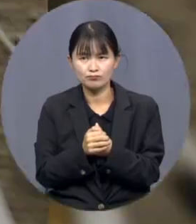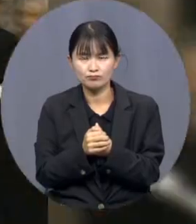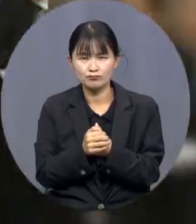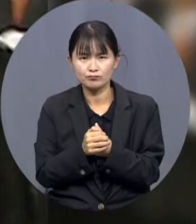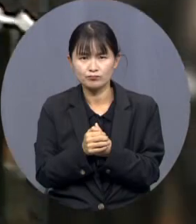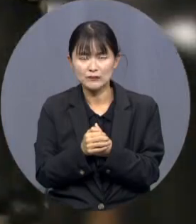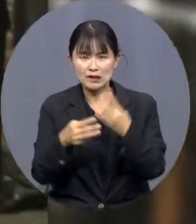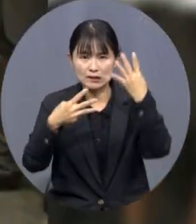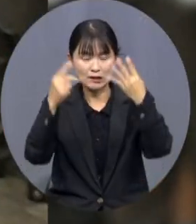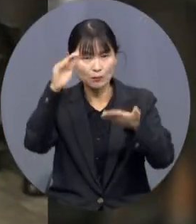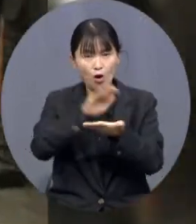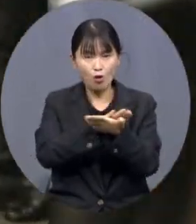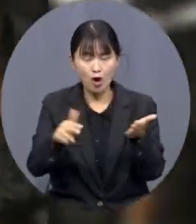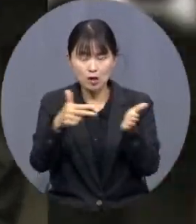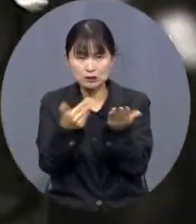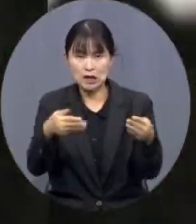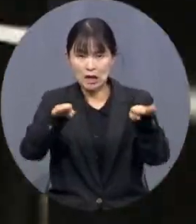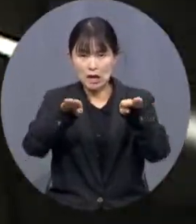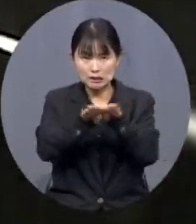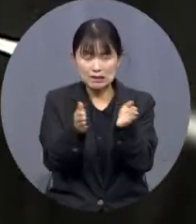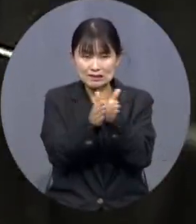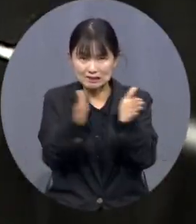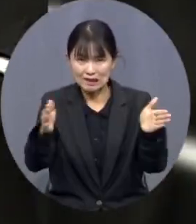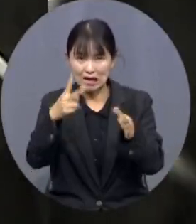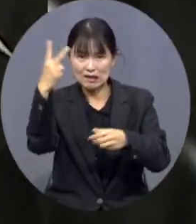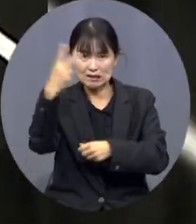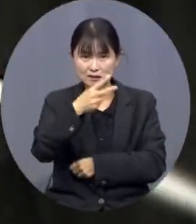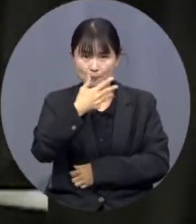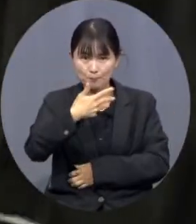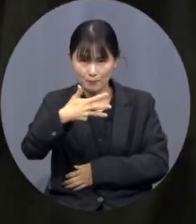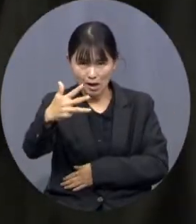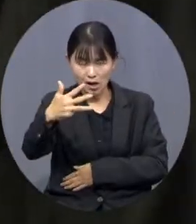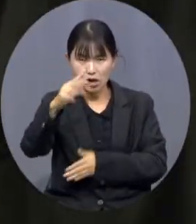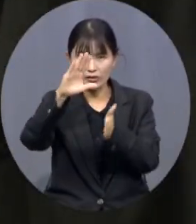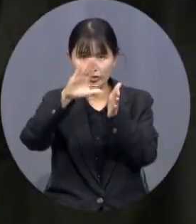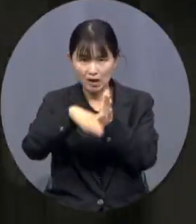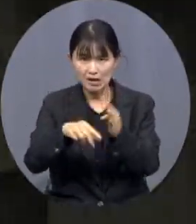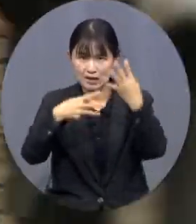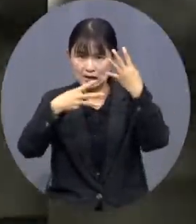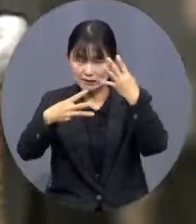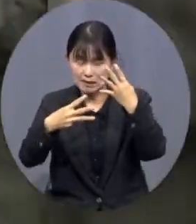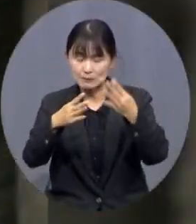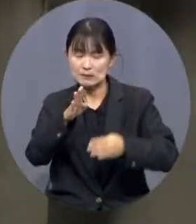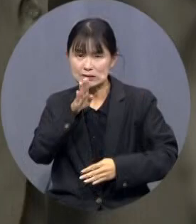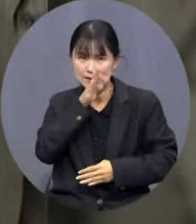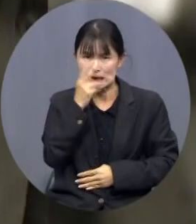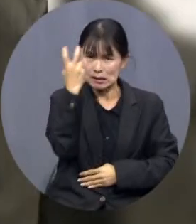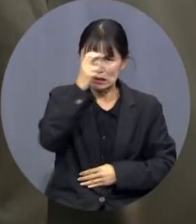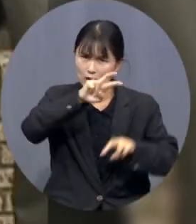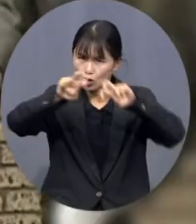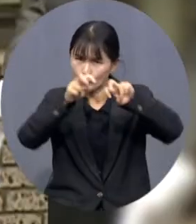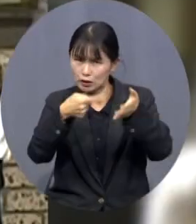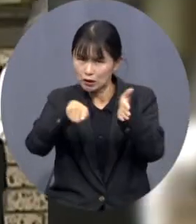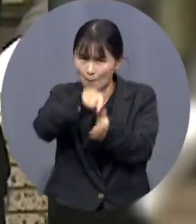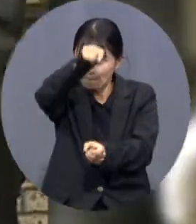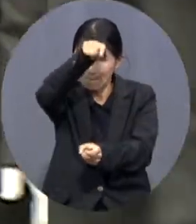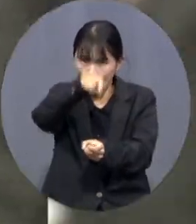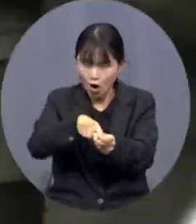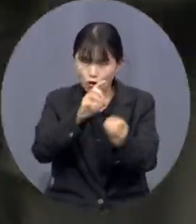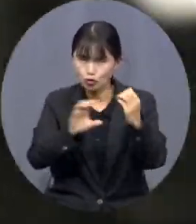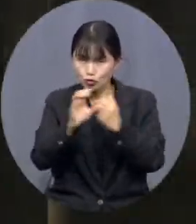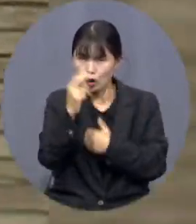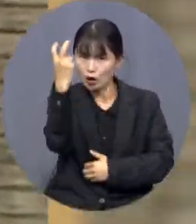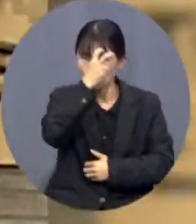제주 4.3 평화재단이 출범한 것은 지난 2008년. 4.3 진상규명이 급물살을 타면서 추가